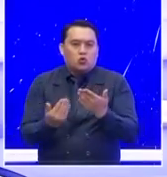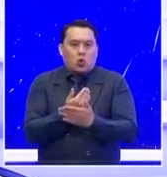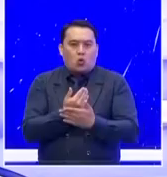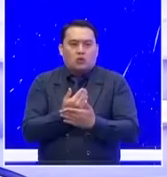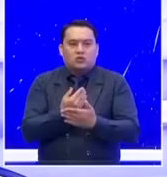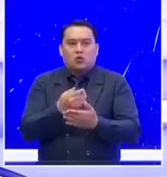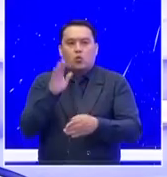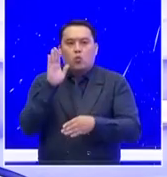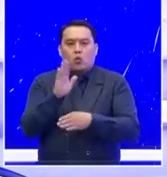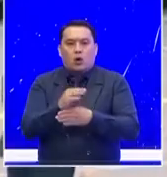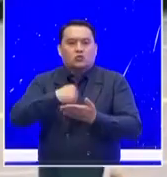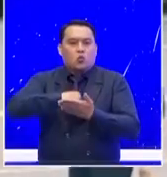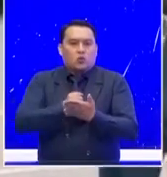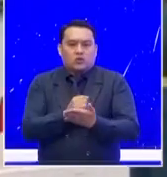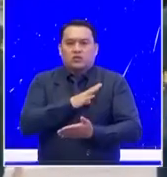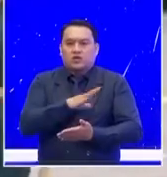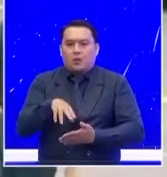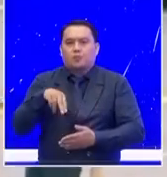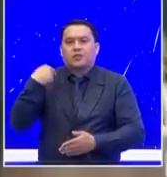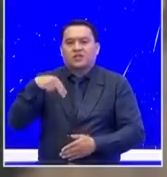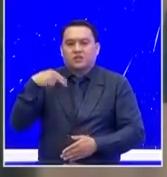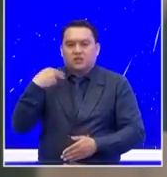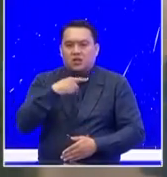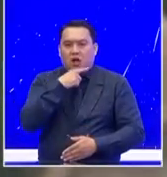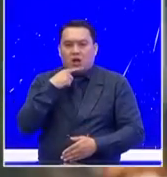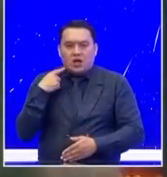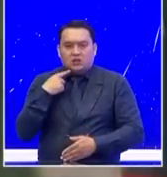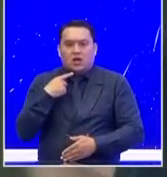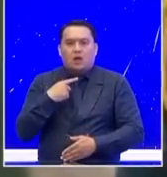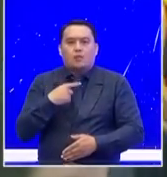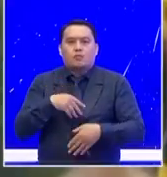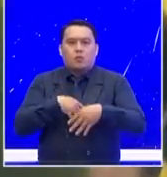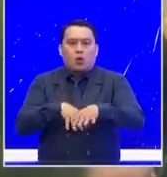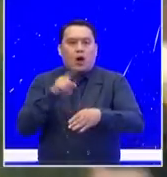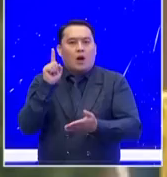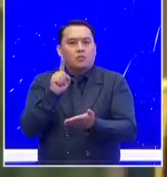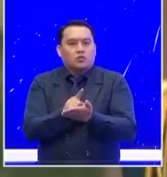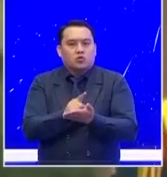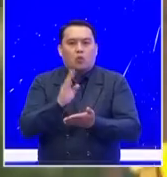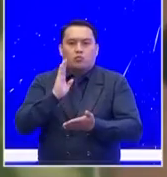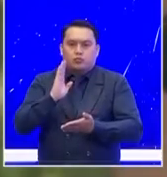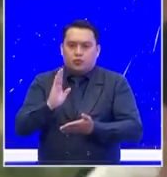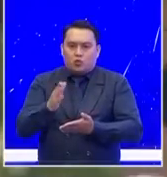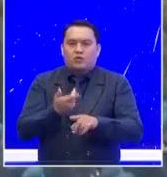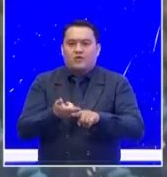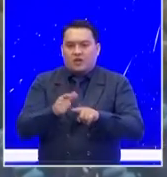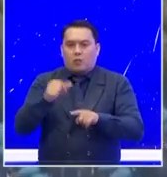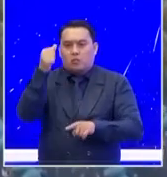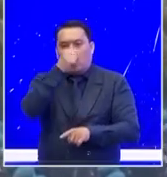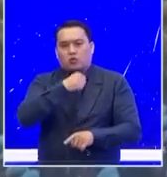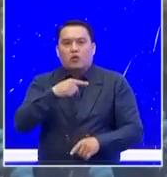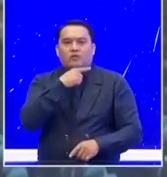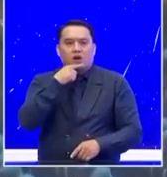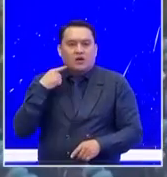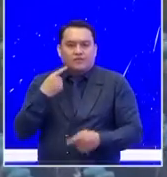не назначена. Но, по словам президента Путина, парад и акция «Бессмертный полк» обязательно должны состояться в этом году,